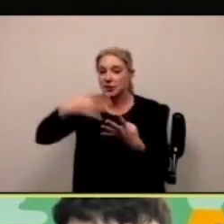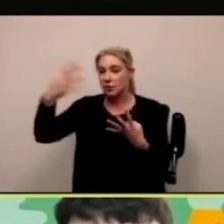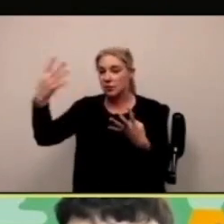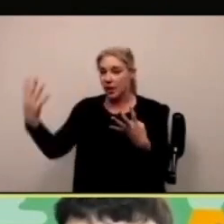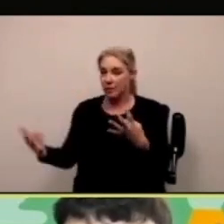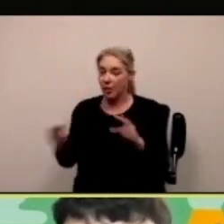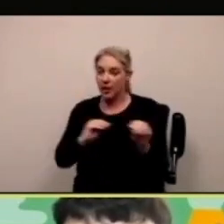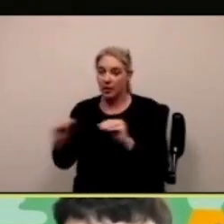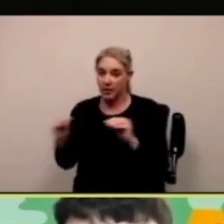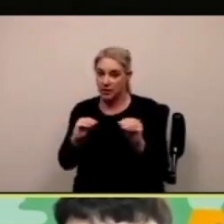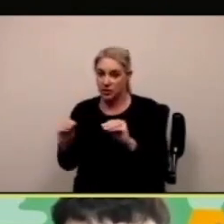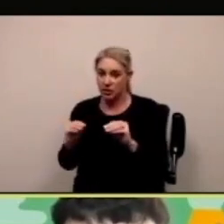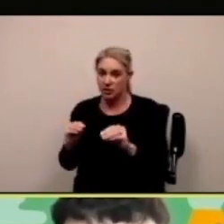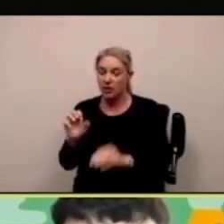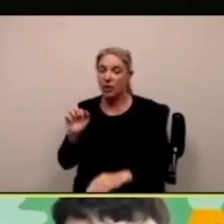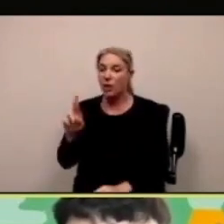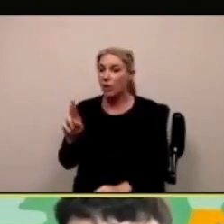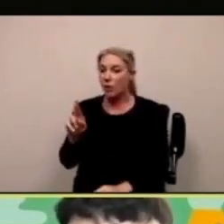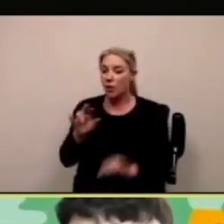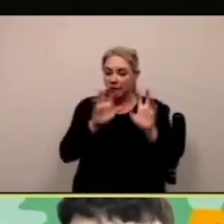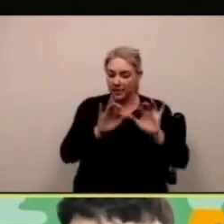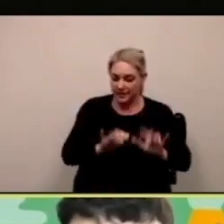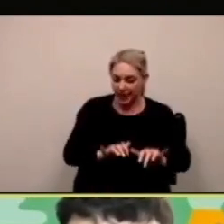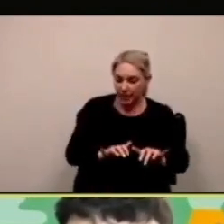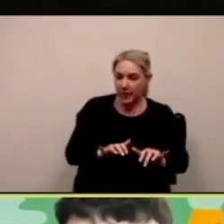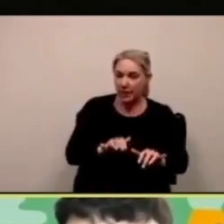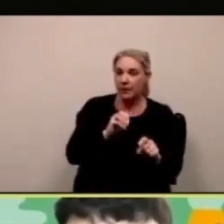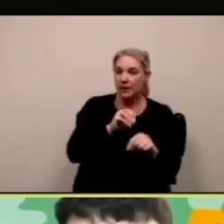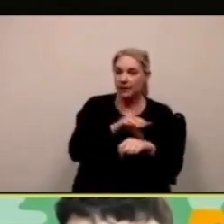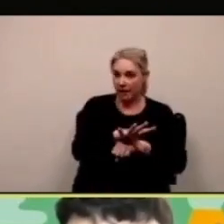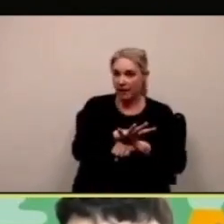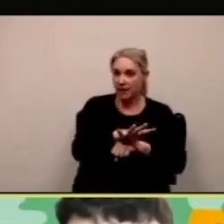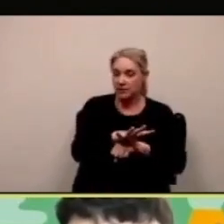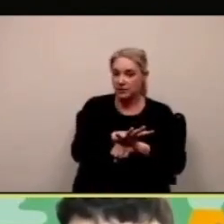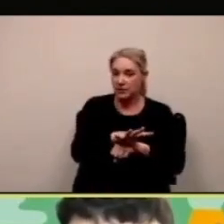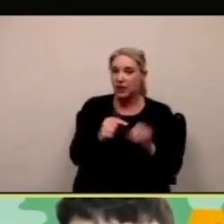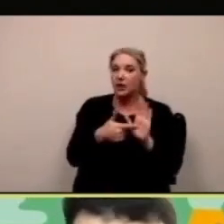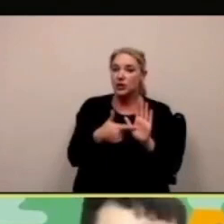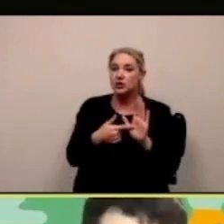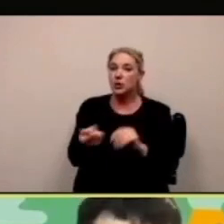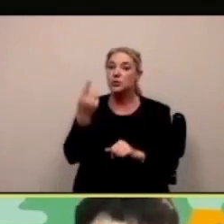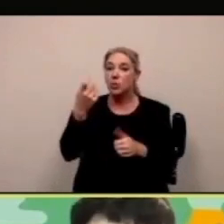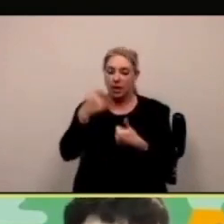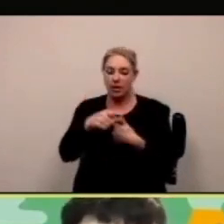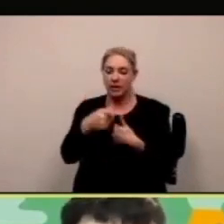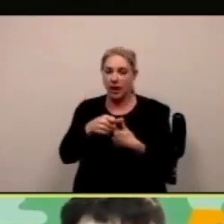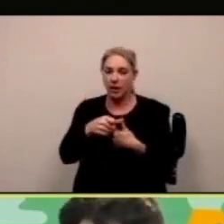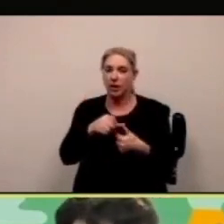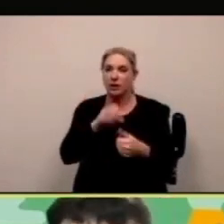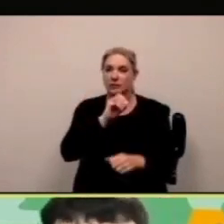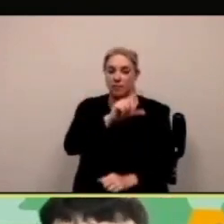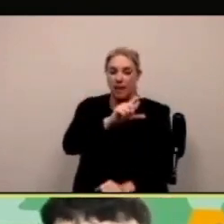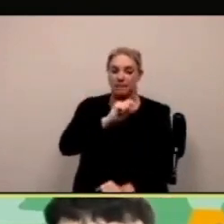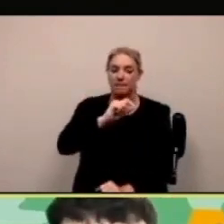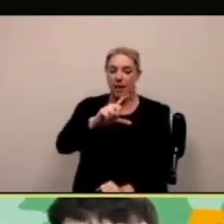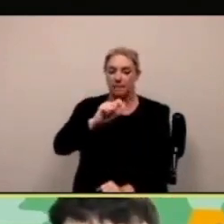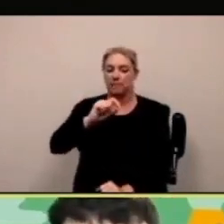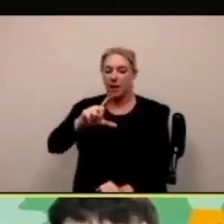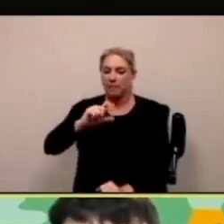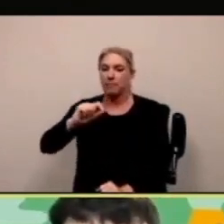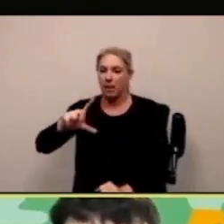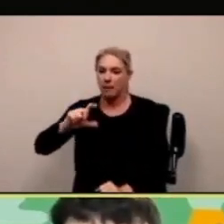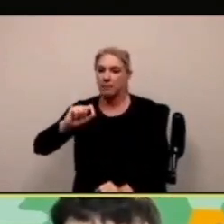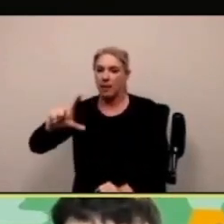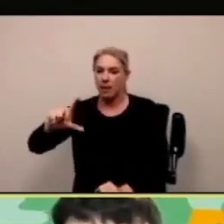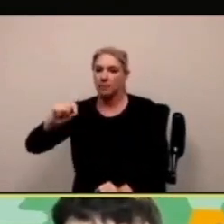のブロックは同じようなものですがこういう風なとエフェクトへ出ます例えば虹のようにあと色が変わっていくとあるいは